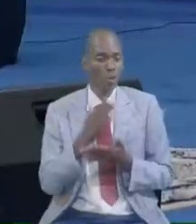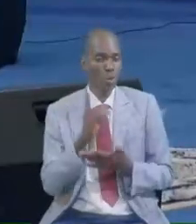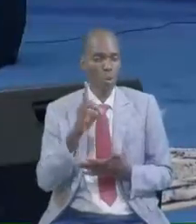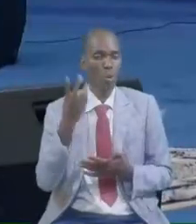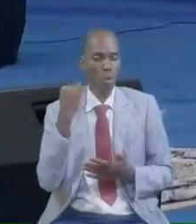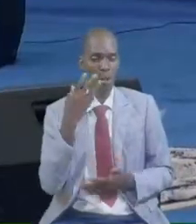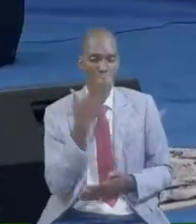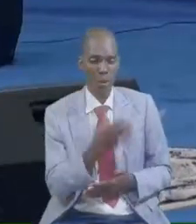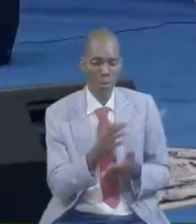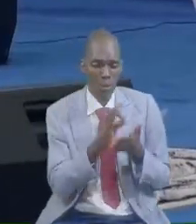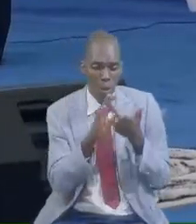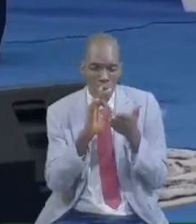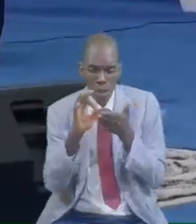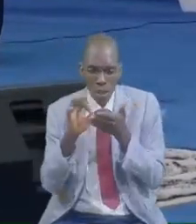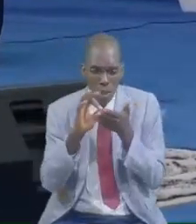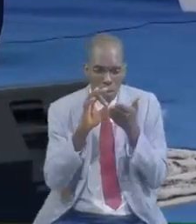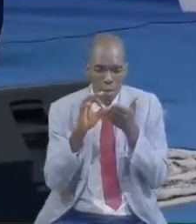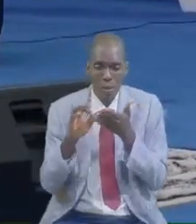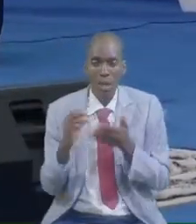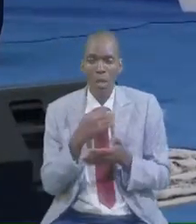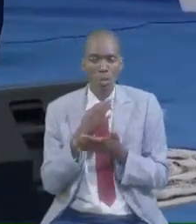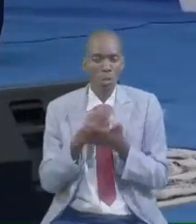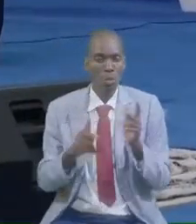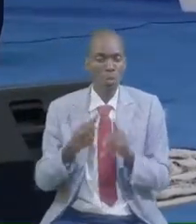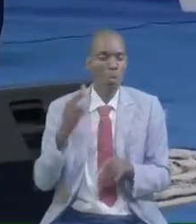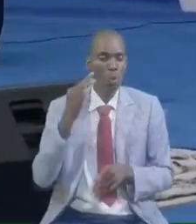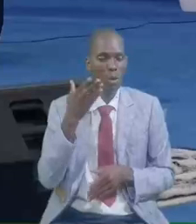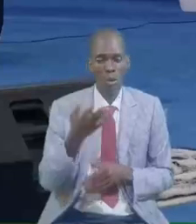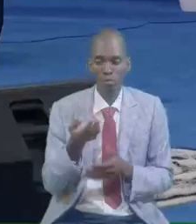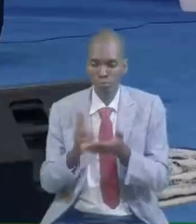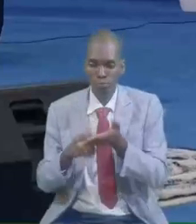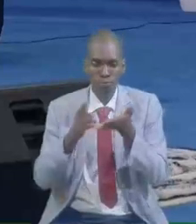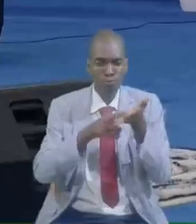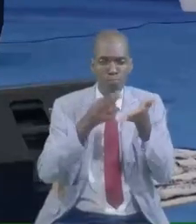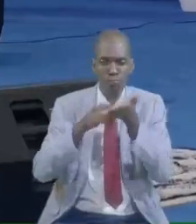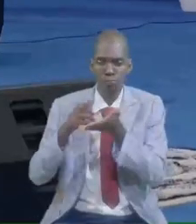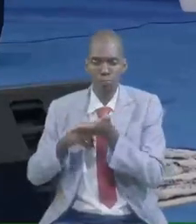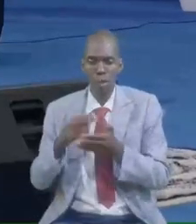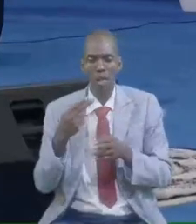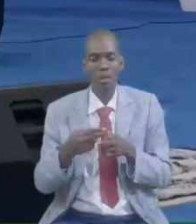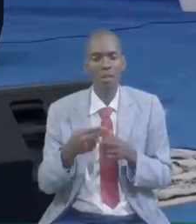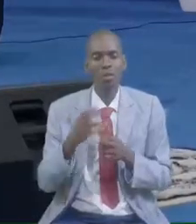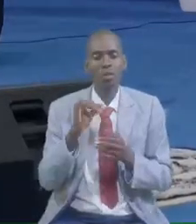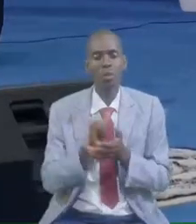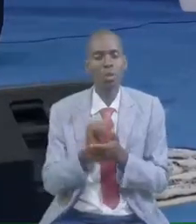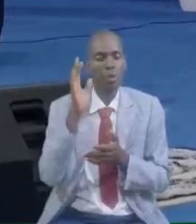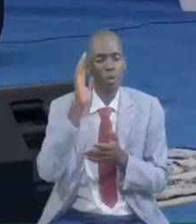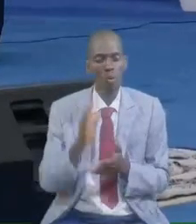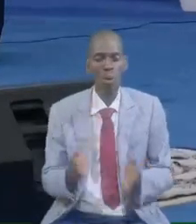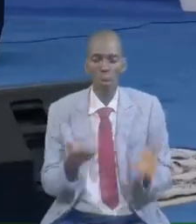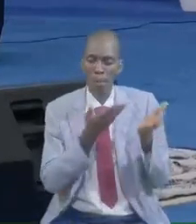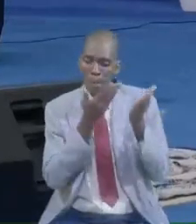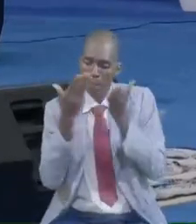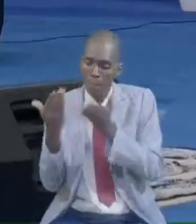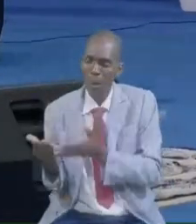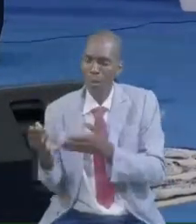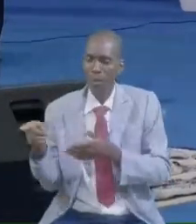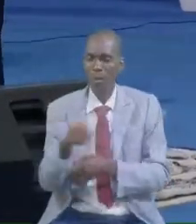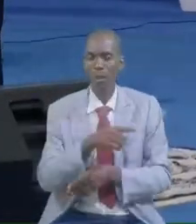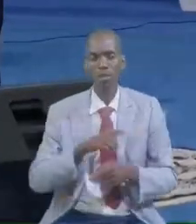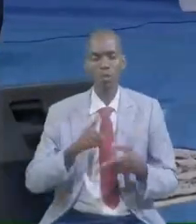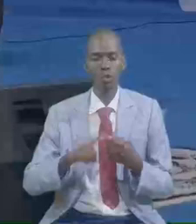comptait. Et certaines personnes étaient là, prenant les noms, afin qu'ils puissent les conduire dans l'assemblée et